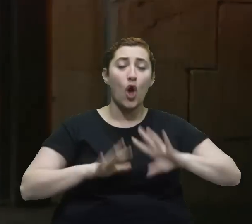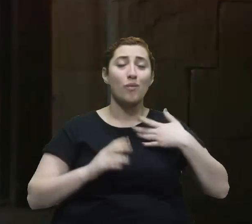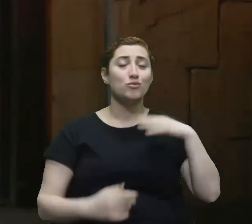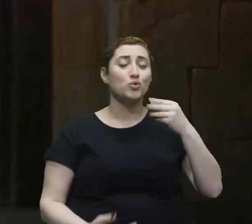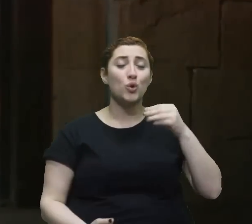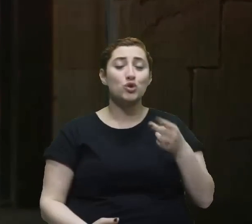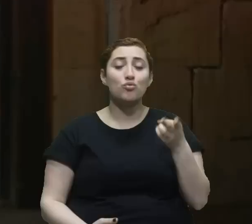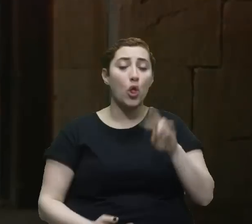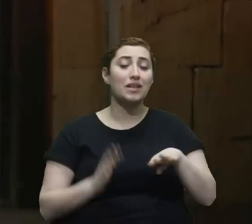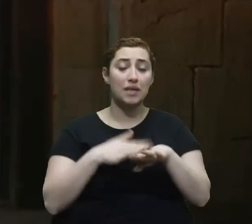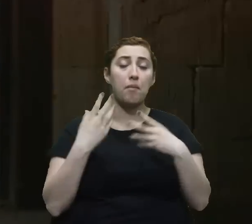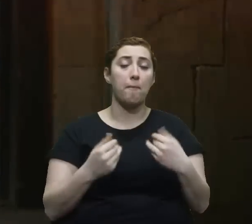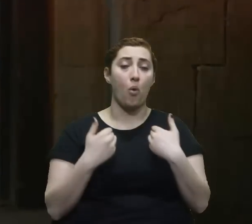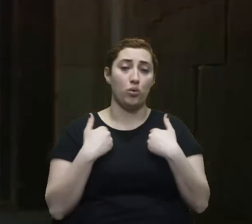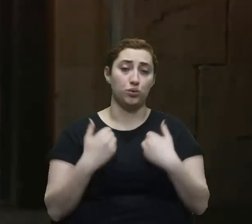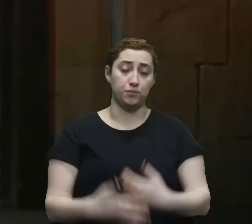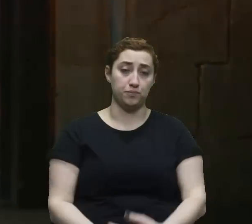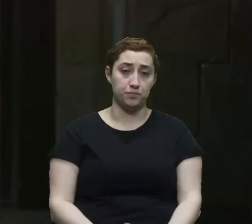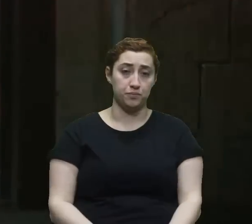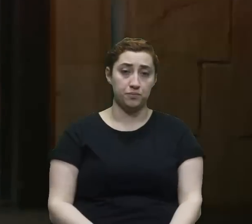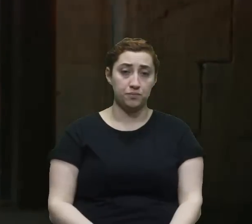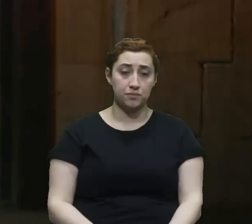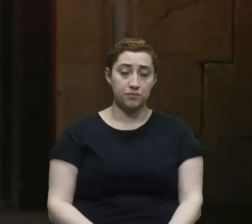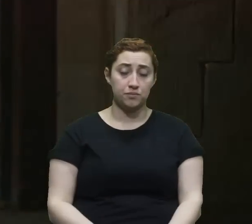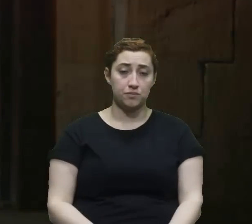doğmamış çocuğumun ölümüne sebep oldum ben.